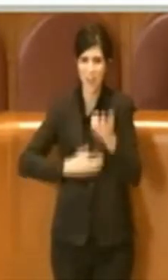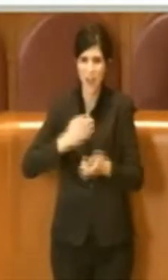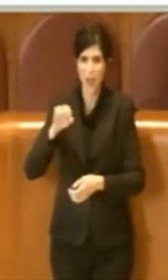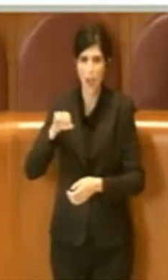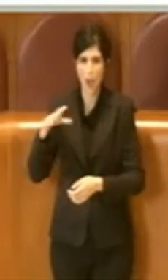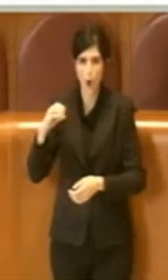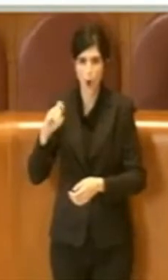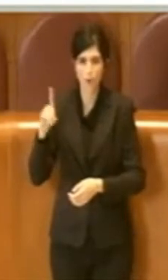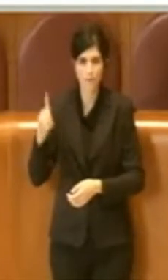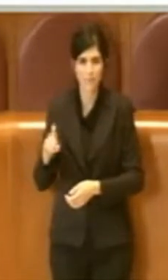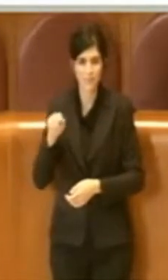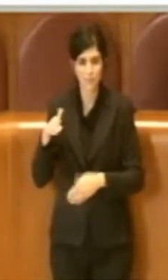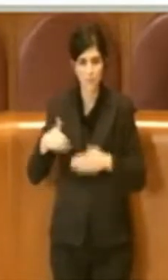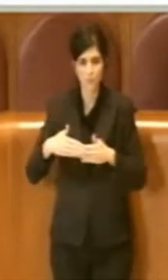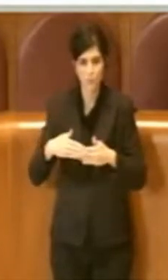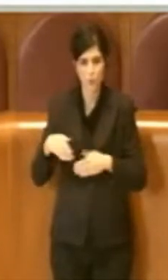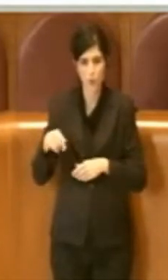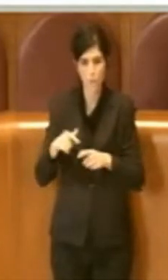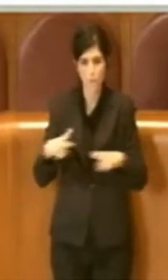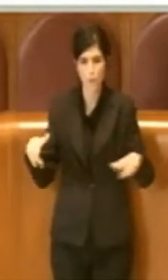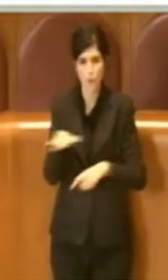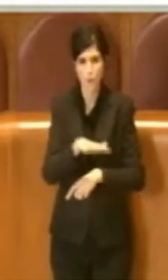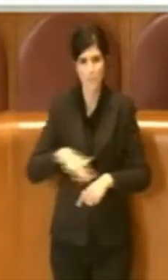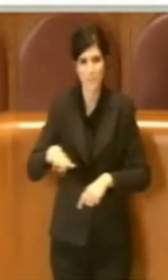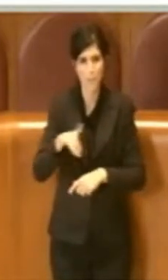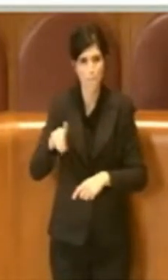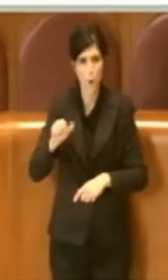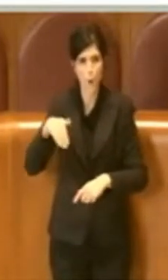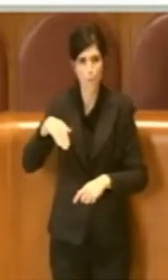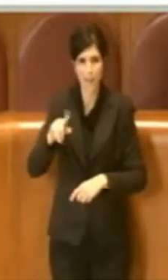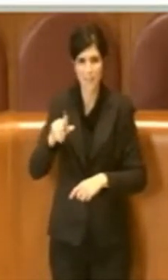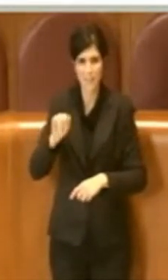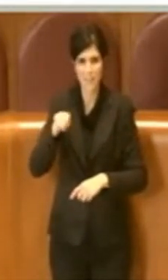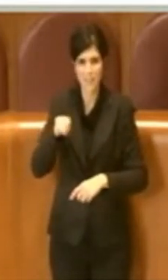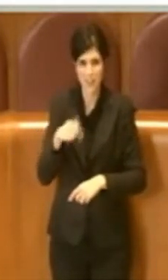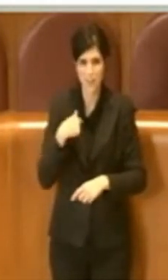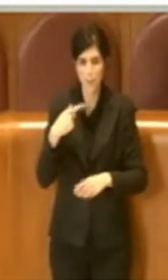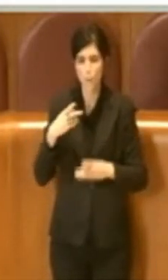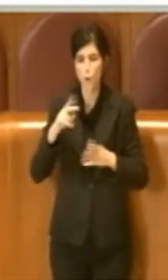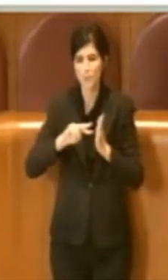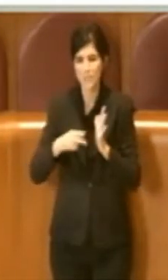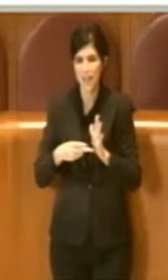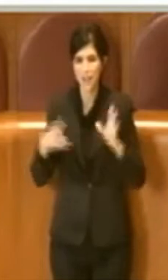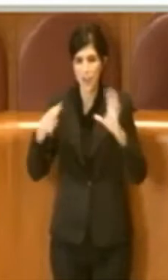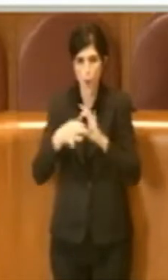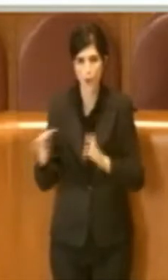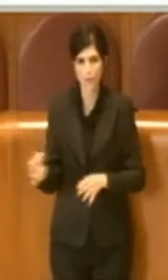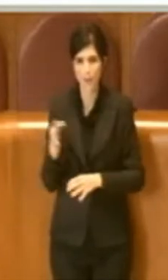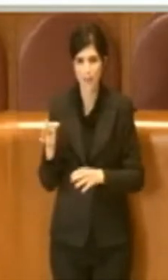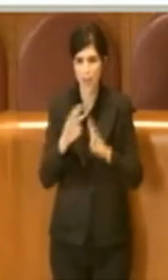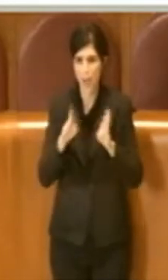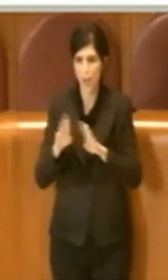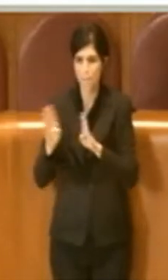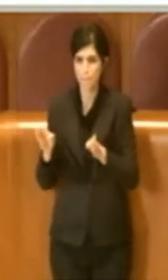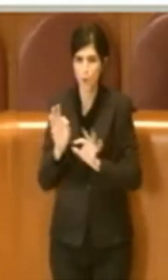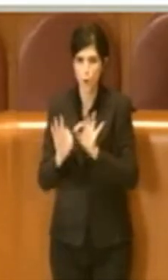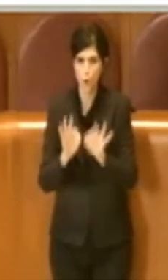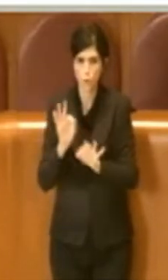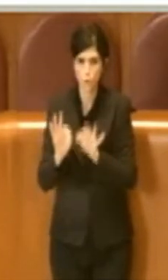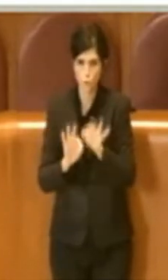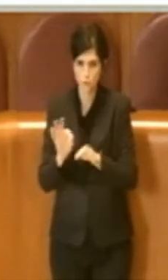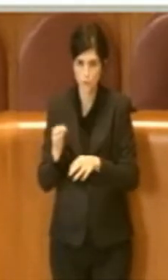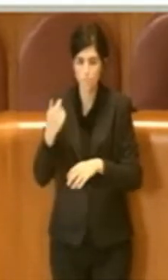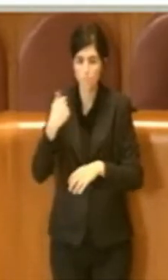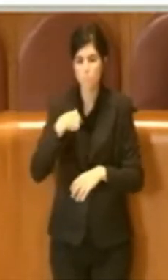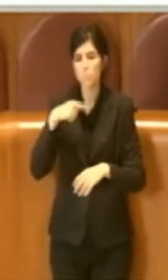vicino Pomezia, insomma, furono utilizzate proprio delle tecniche legate all'apicoltura. Ricordiamo anche che questo dispositivo